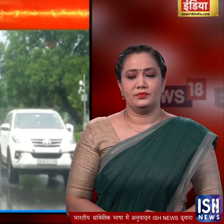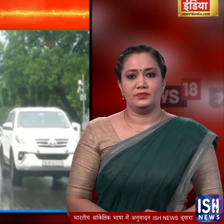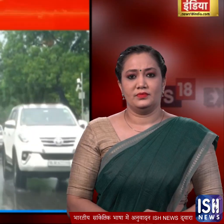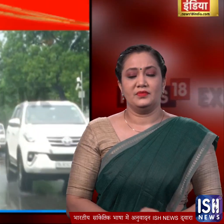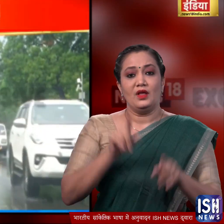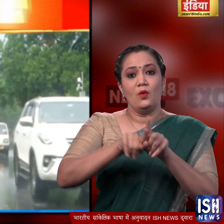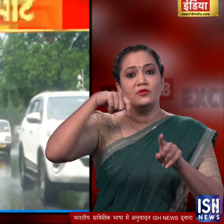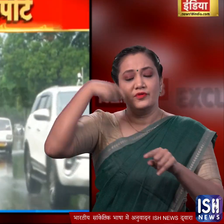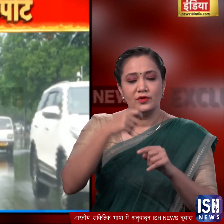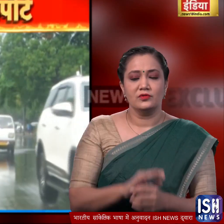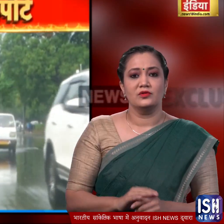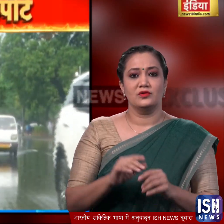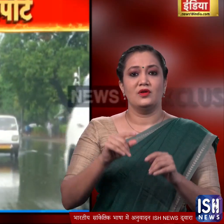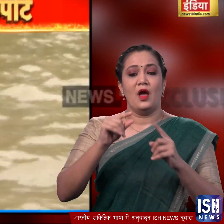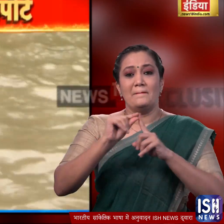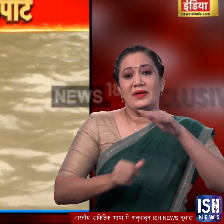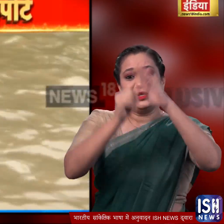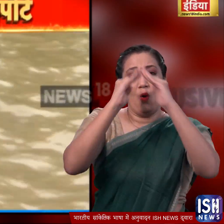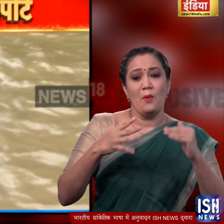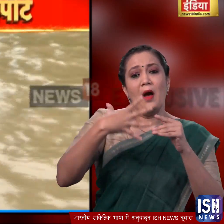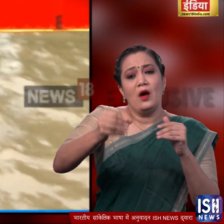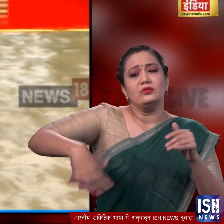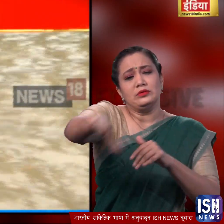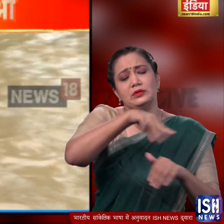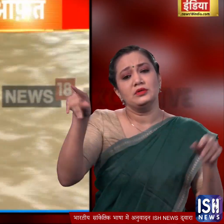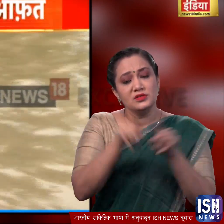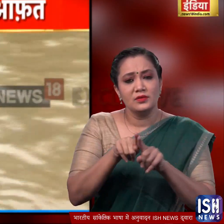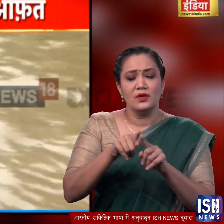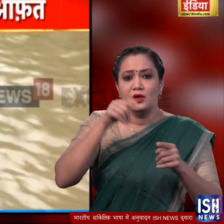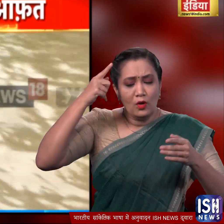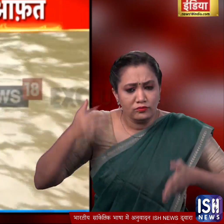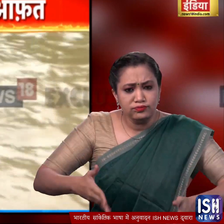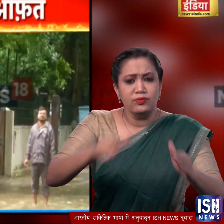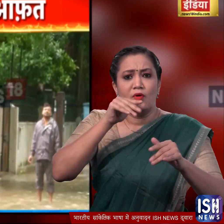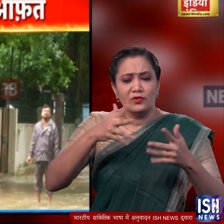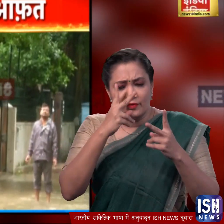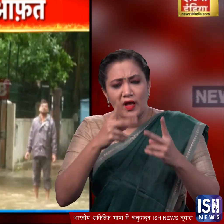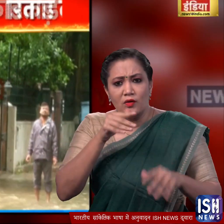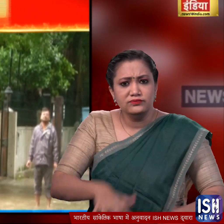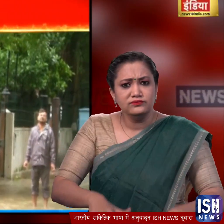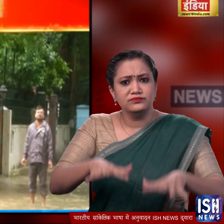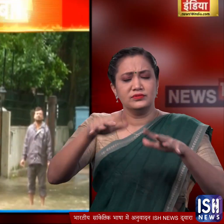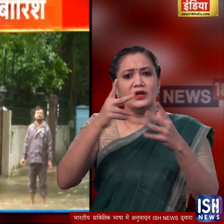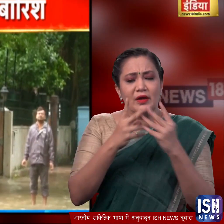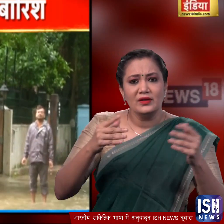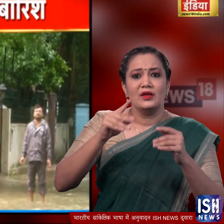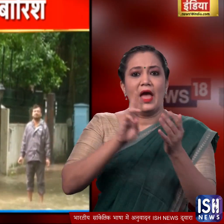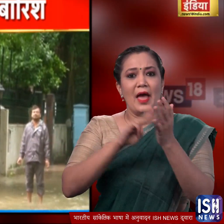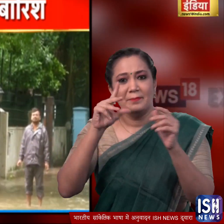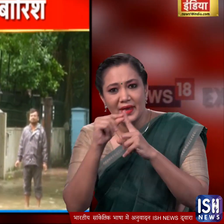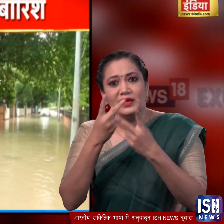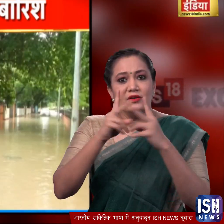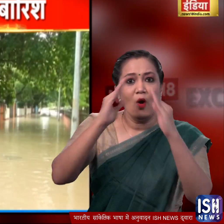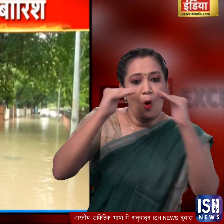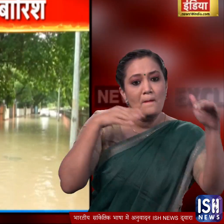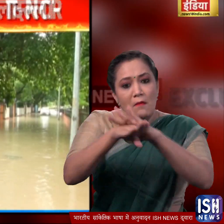जिसकी एक तस्वीर राष्ट्रपति भवन के पास से सामने आई, जहां पानी ने सड़कों पर ऐसा कब्जा जमाया कि सांसदों के आवास भी इससे नहीं बच